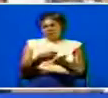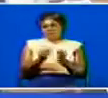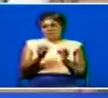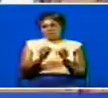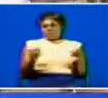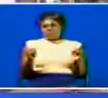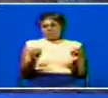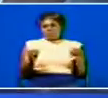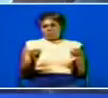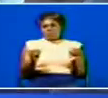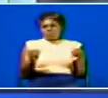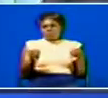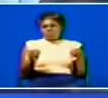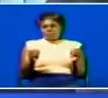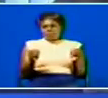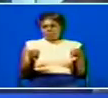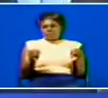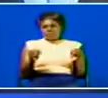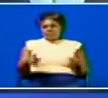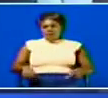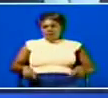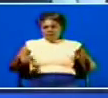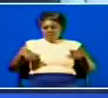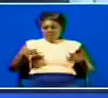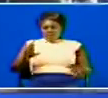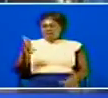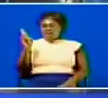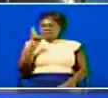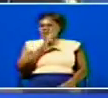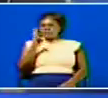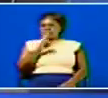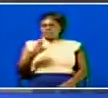unamkosesha usingizi ikiwa inaweka maisha yake hatarini.